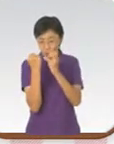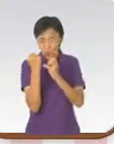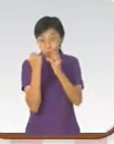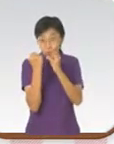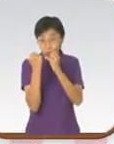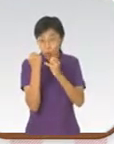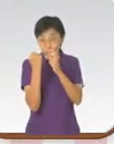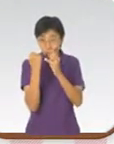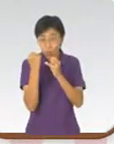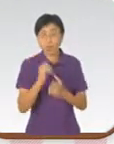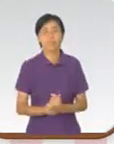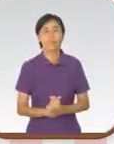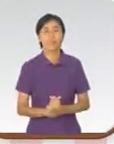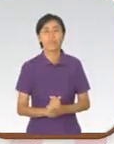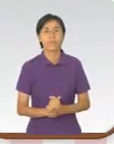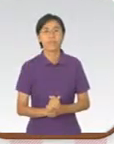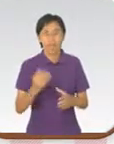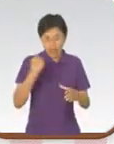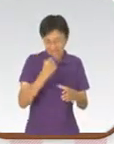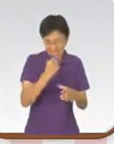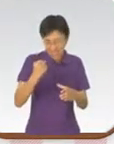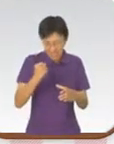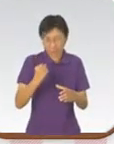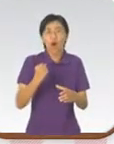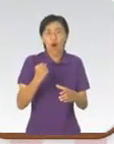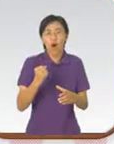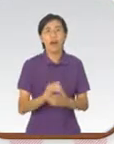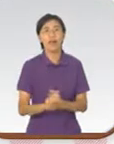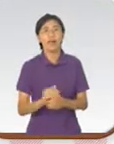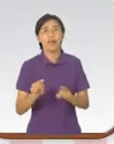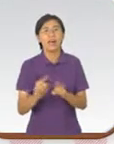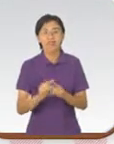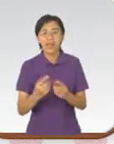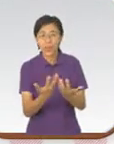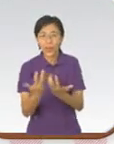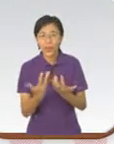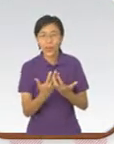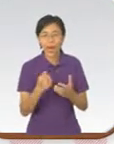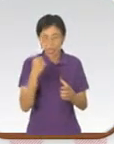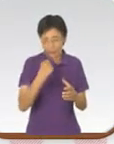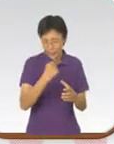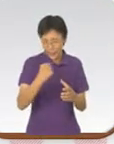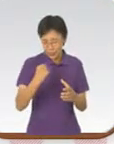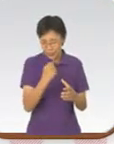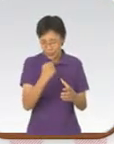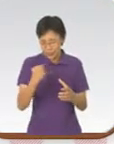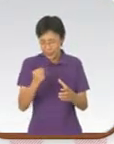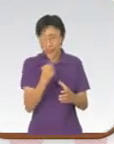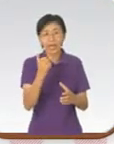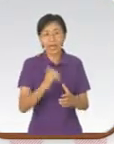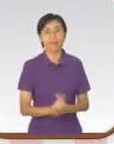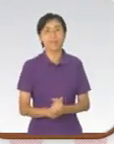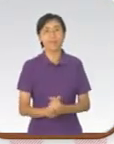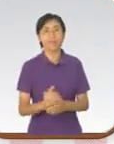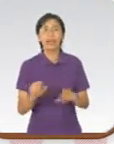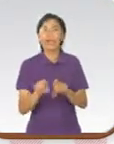ะมีหัวบีบอีกชนิดนึงที่เขาไว้บีบเวลาแต่งเค้กบีบเป็นรูปต้นหญ้าจะมีรูเล็กๆๆๆๆรูเล็กกว่านี้นิดนึงใช่ใช้ได้เ